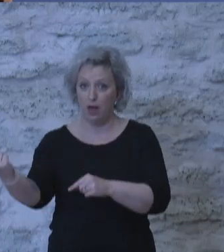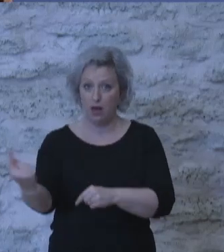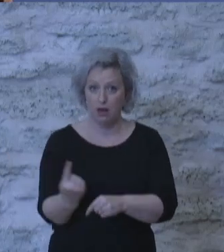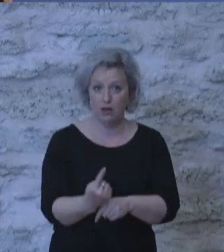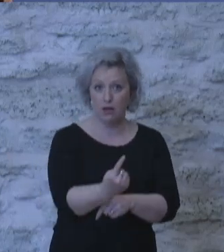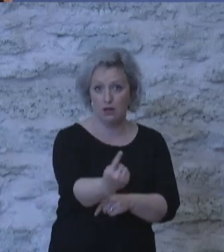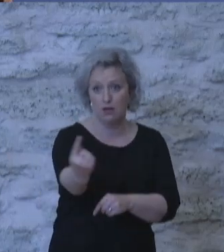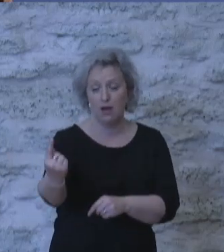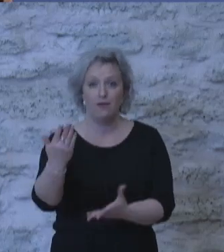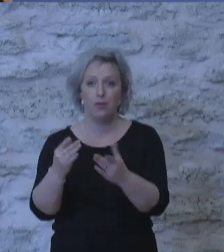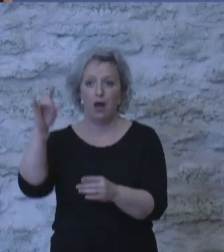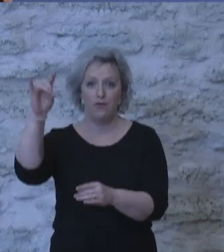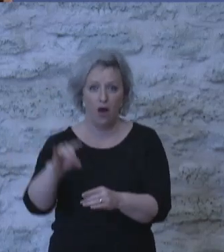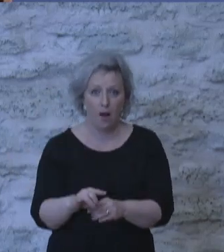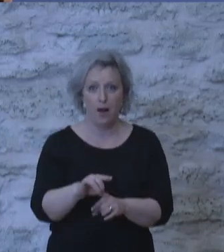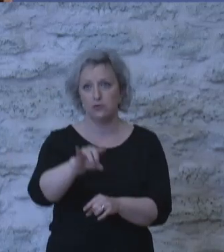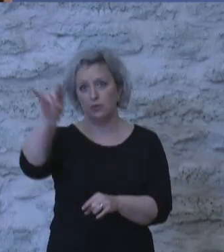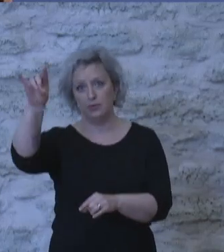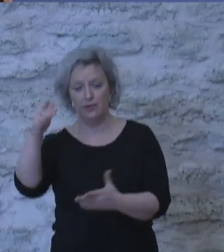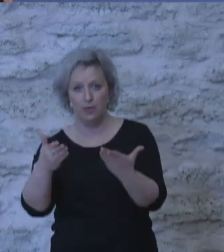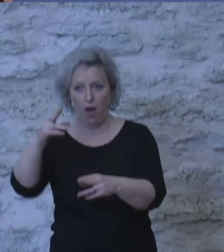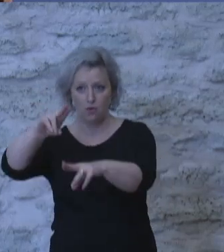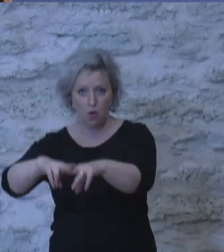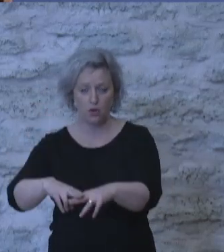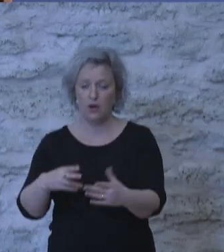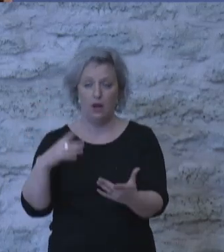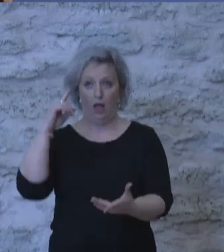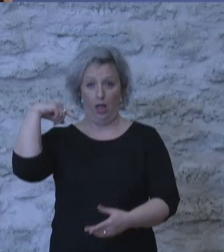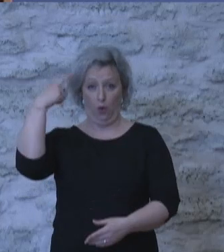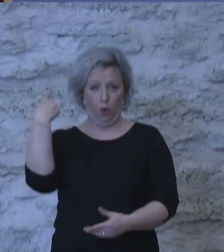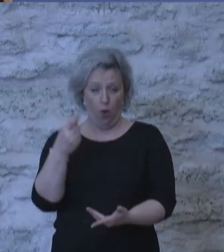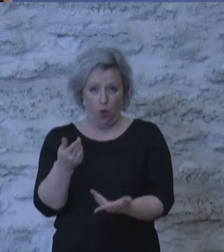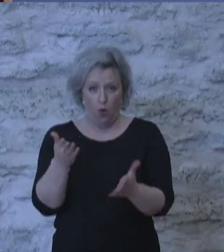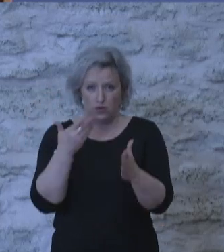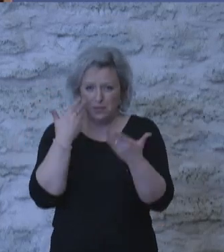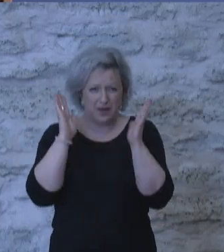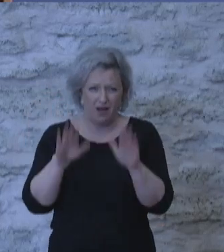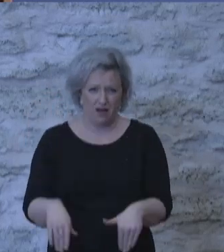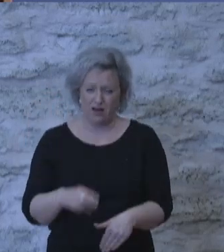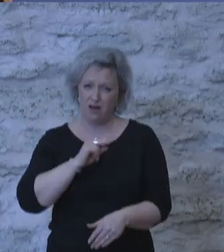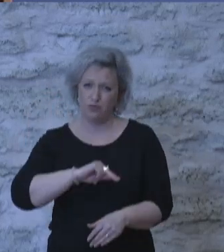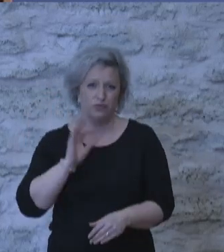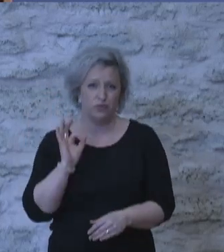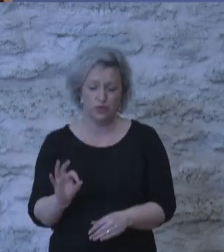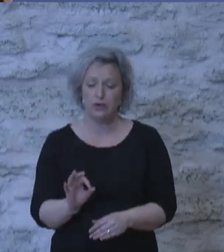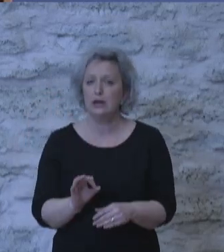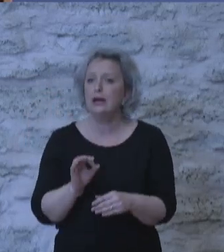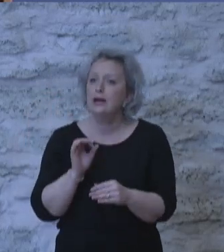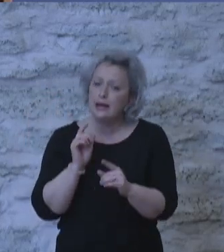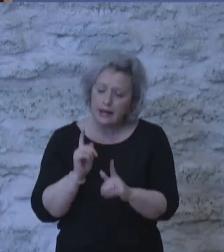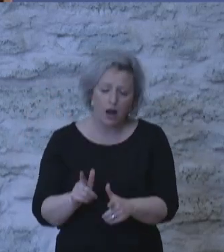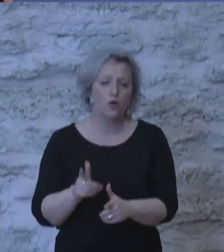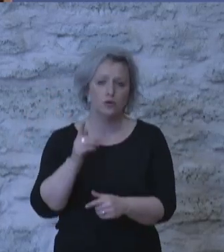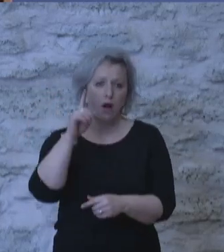mingid vahemaandumised ja noh, nii läheb hulluks lihtsalt. See ei annaga eriti kogutus midagi. Nii, et igal juhul ma arvan, et